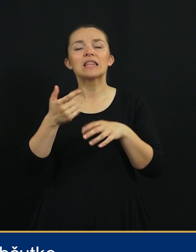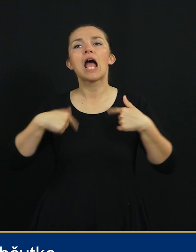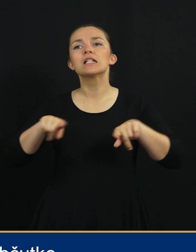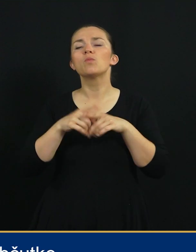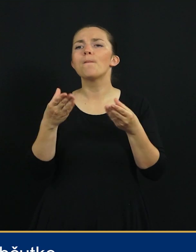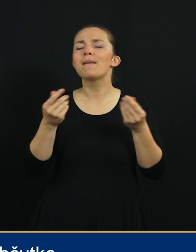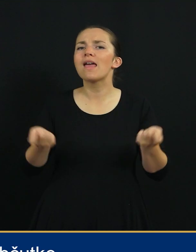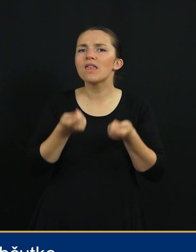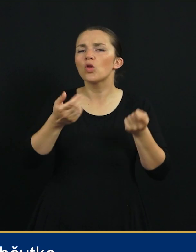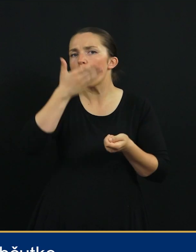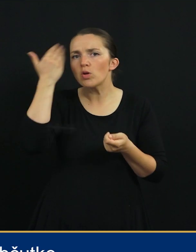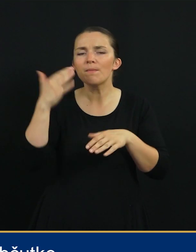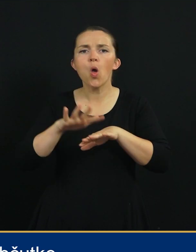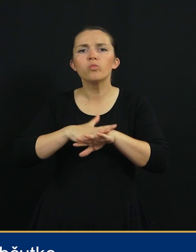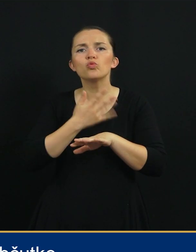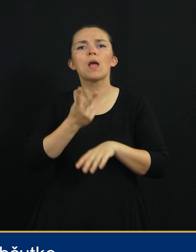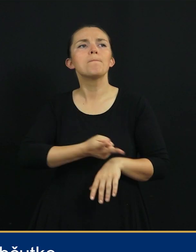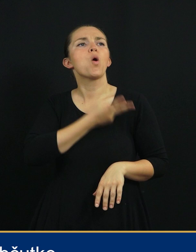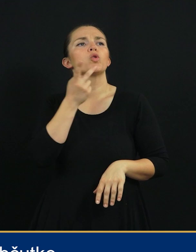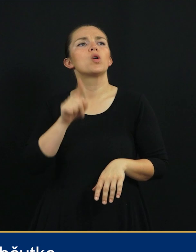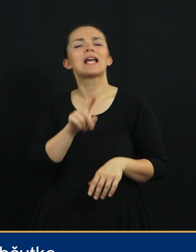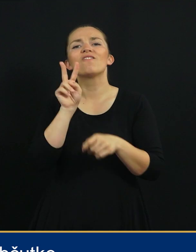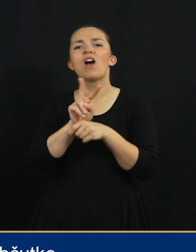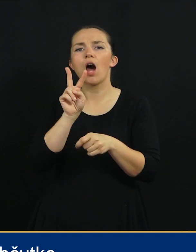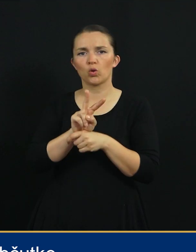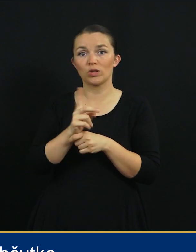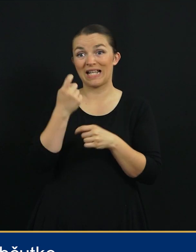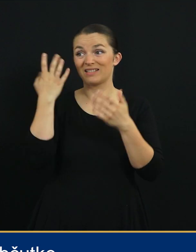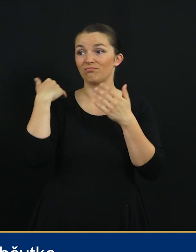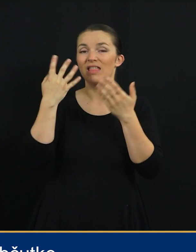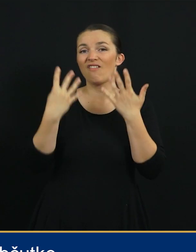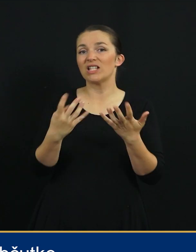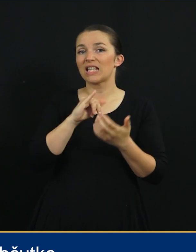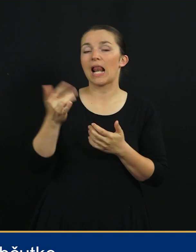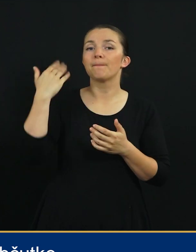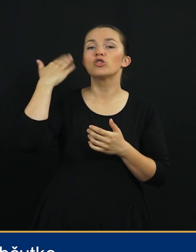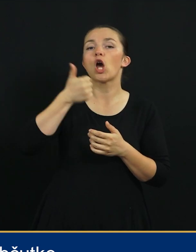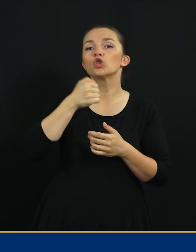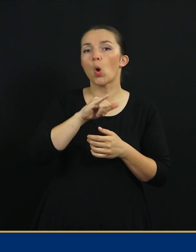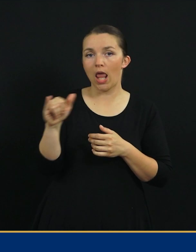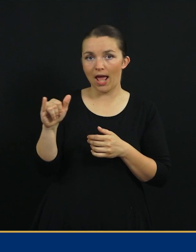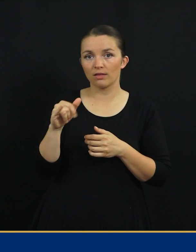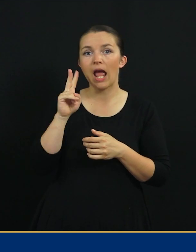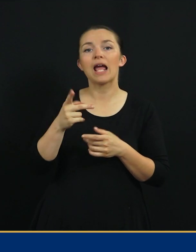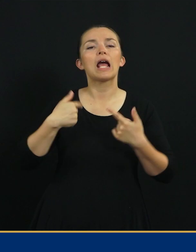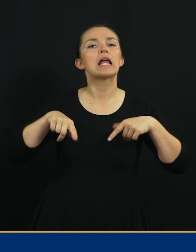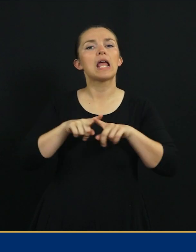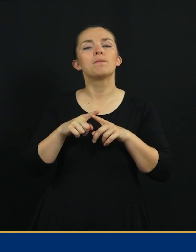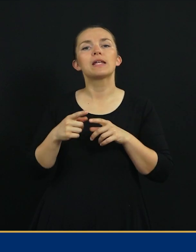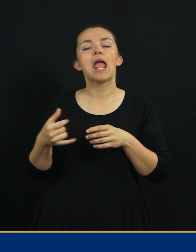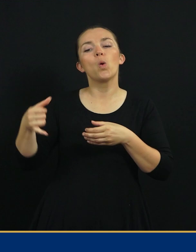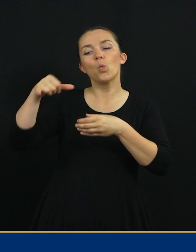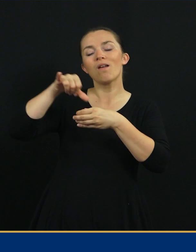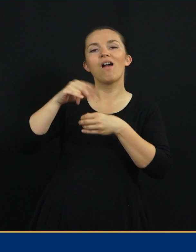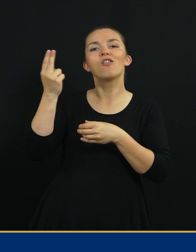smo prehitro pozabili občutke ponosa in varnosti iz 90-ih let prejšnjega stoletja, ki nam jih je